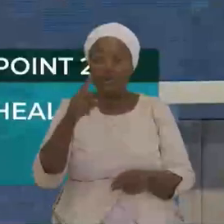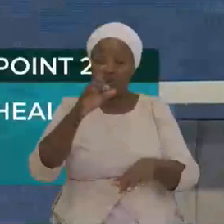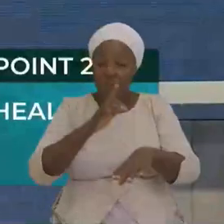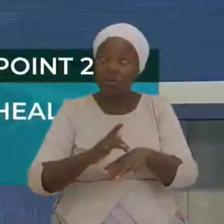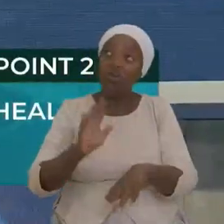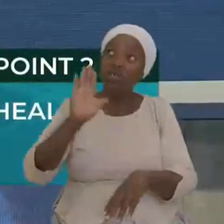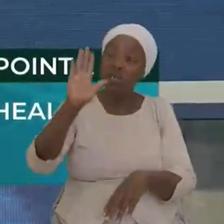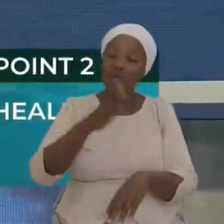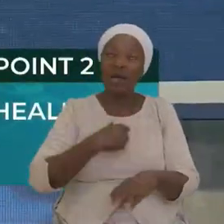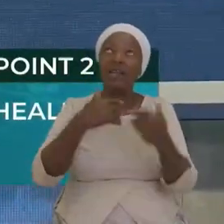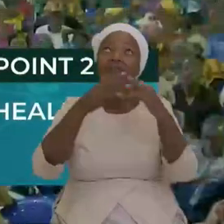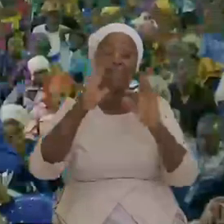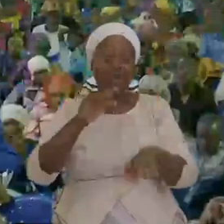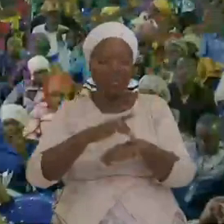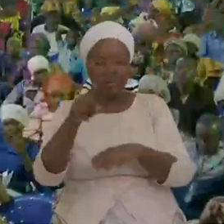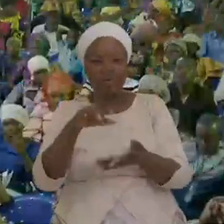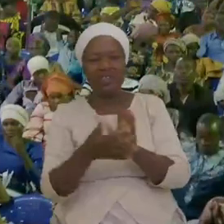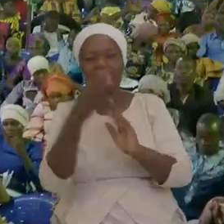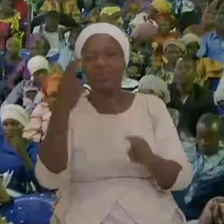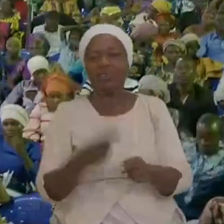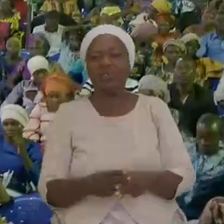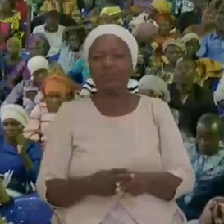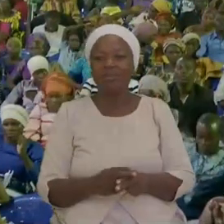Tu le touches et il va te toucher aussi.